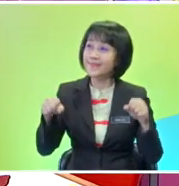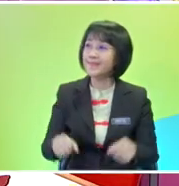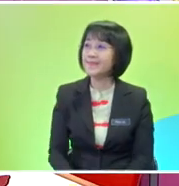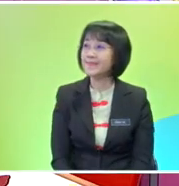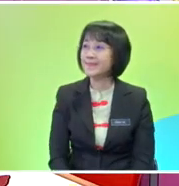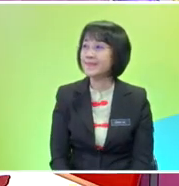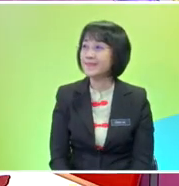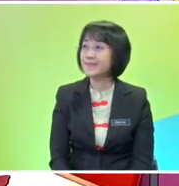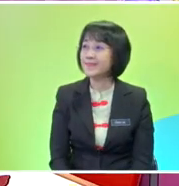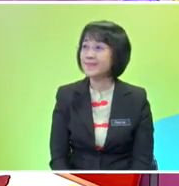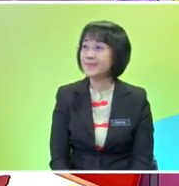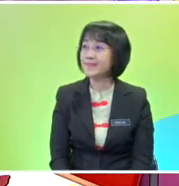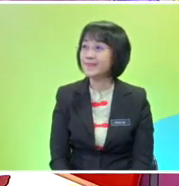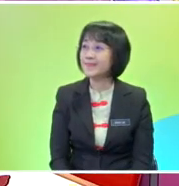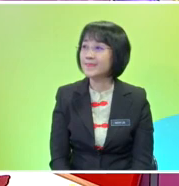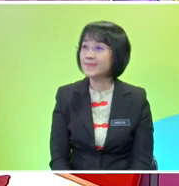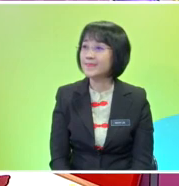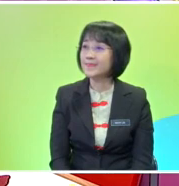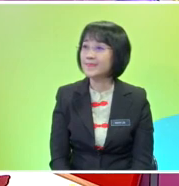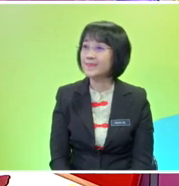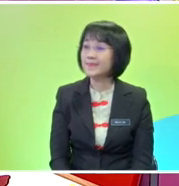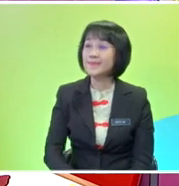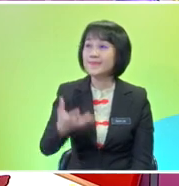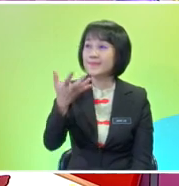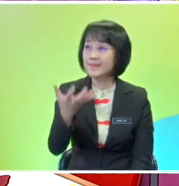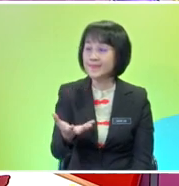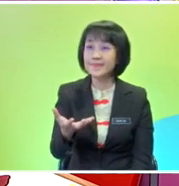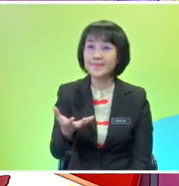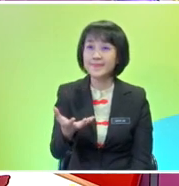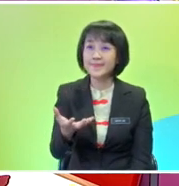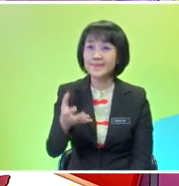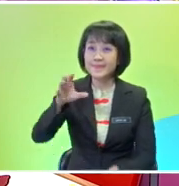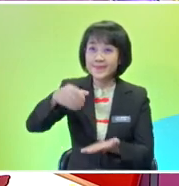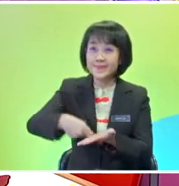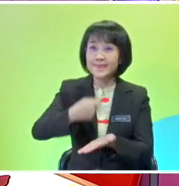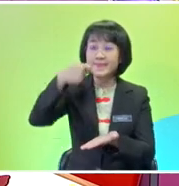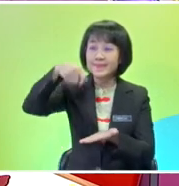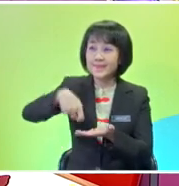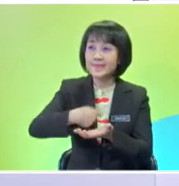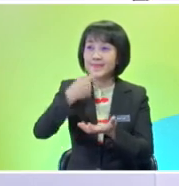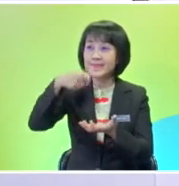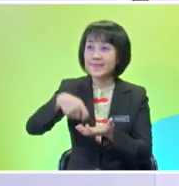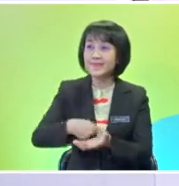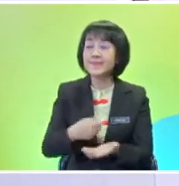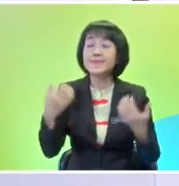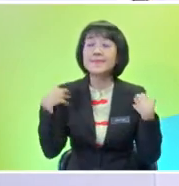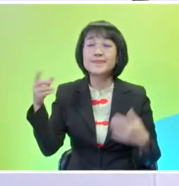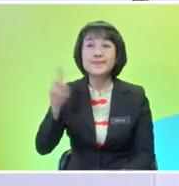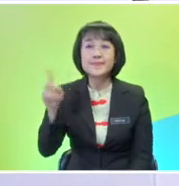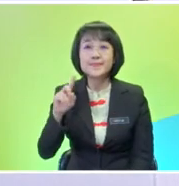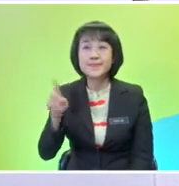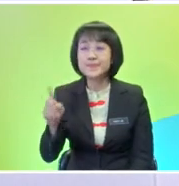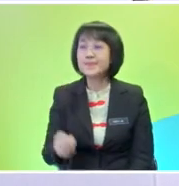okeyoke okey sekarang mangkuk yang ada serial tu berada di mana hmm mangkuk ini